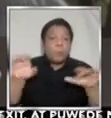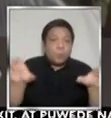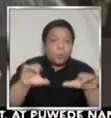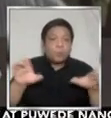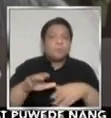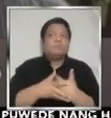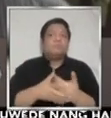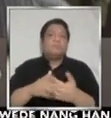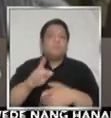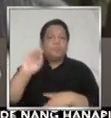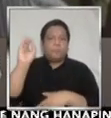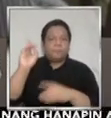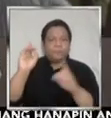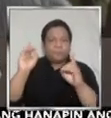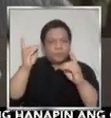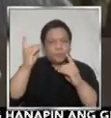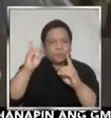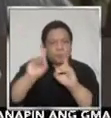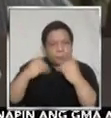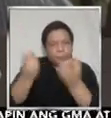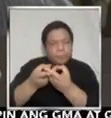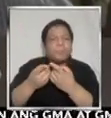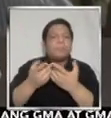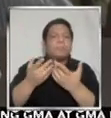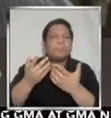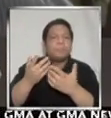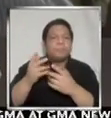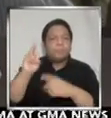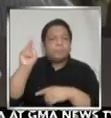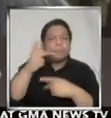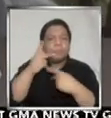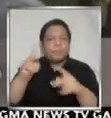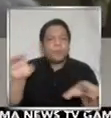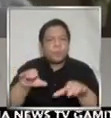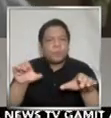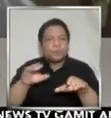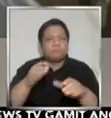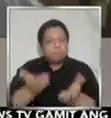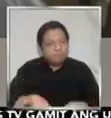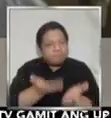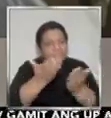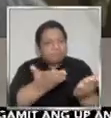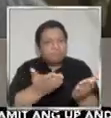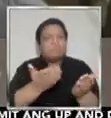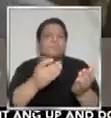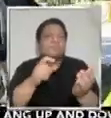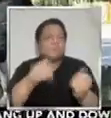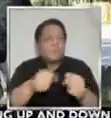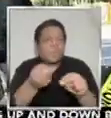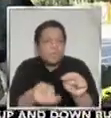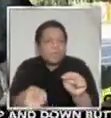Works project, we will request them to increase their